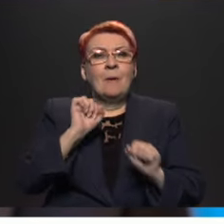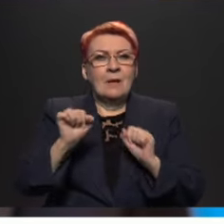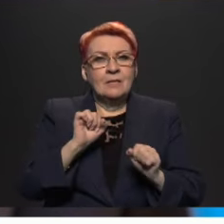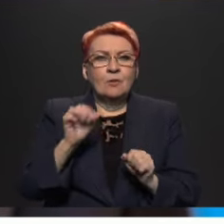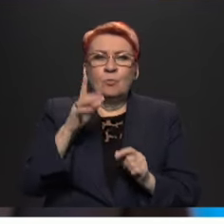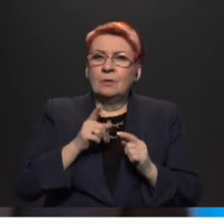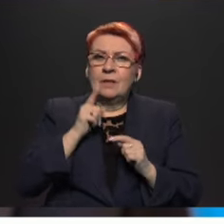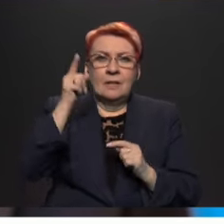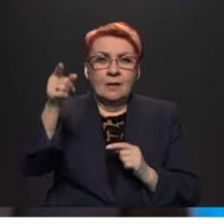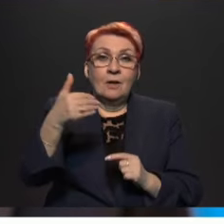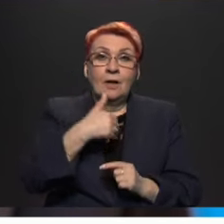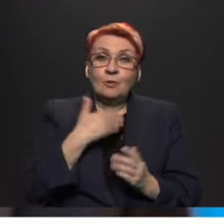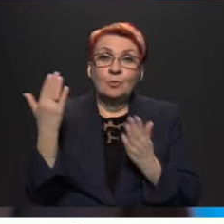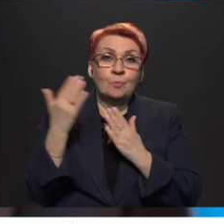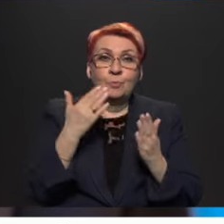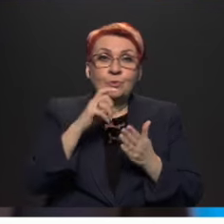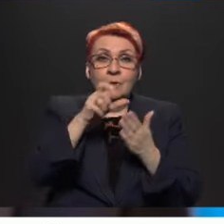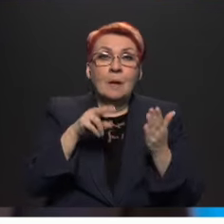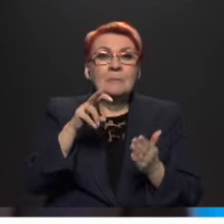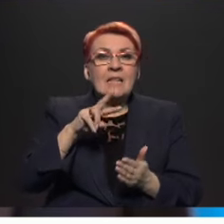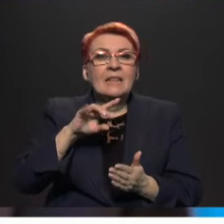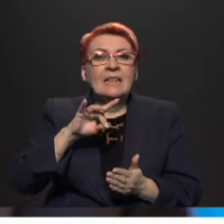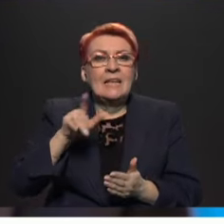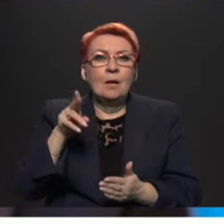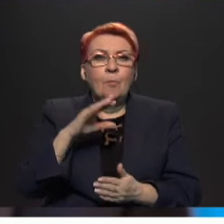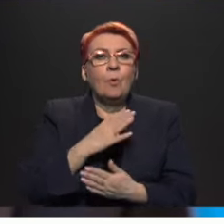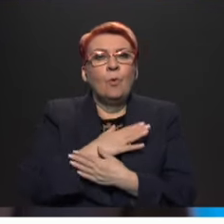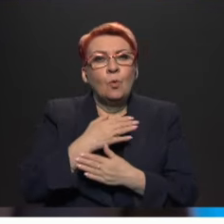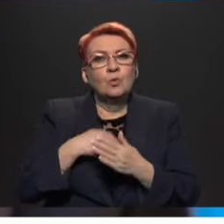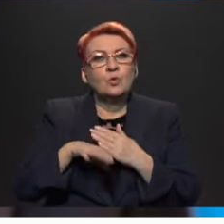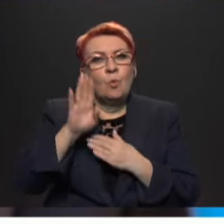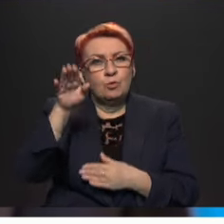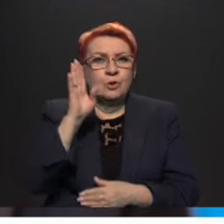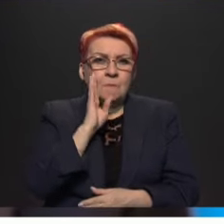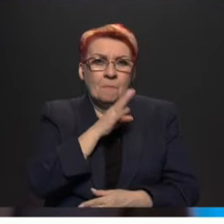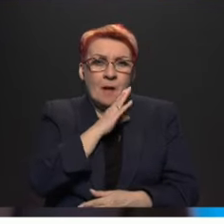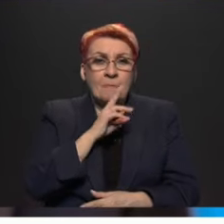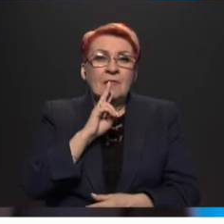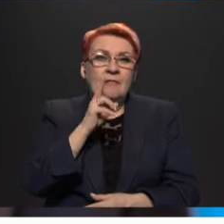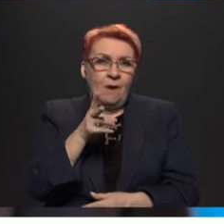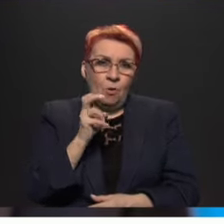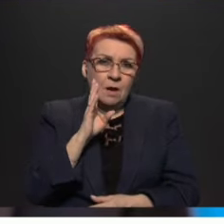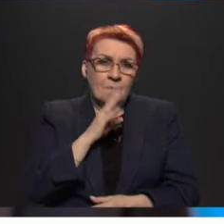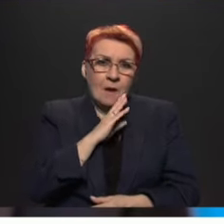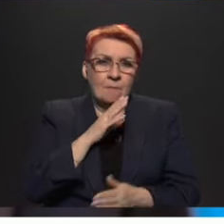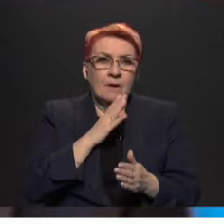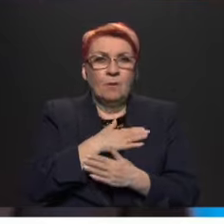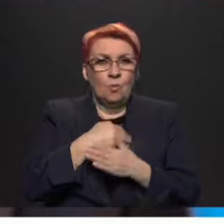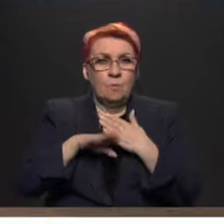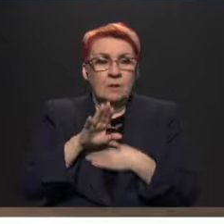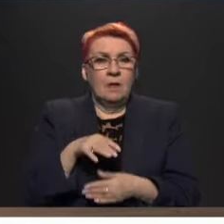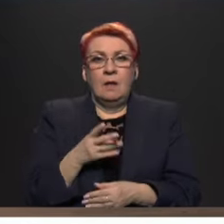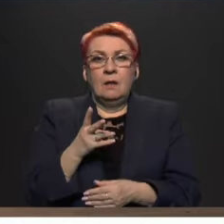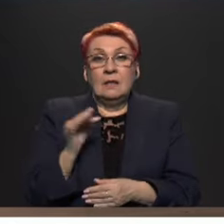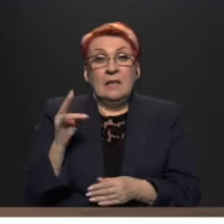Хотелось бы в дороге почитать псалтирь по усопшей маме. На следующей неделе ей будет 2 года. Но понимаю, что ни на словах не